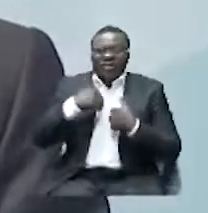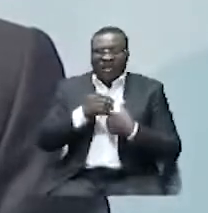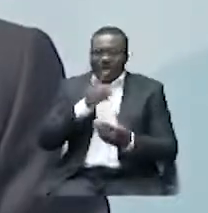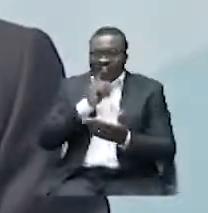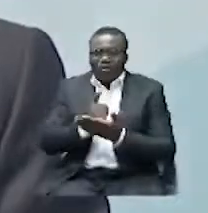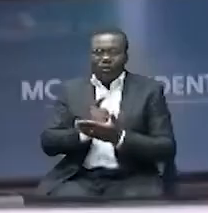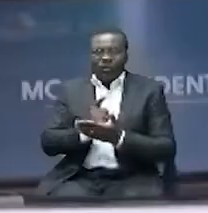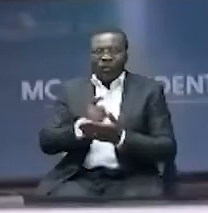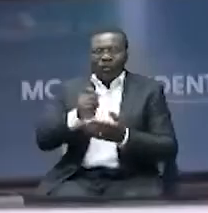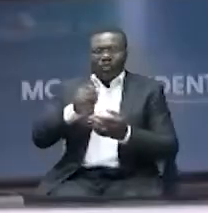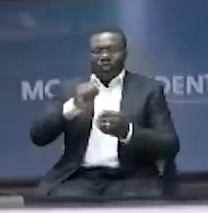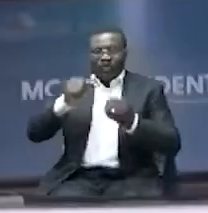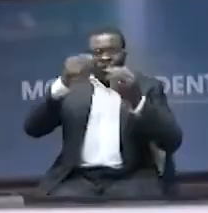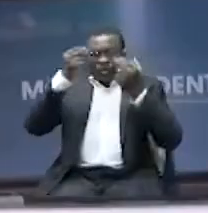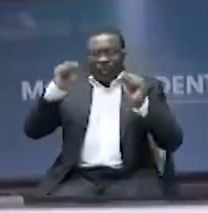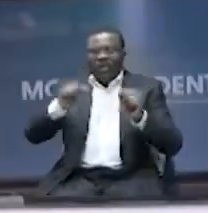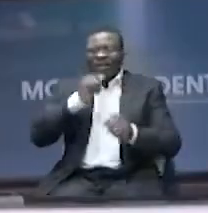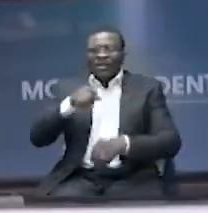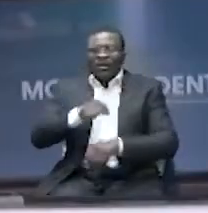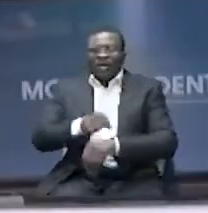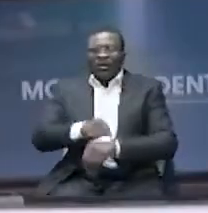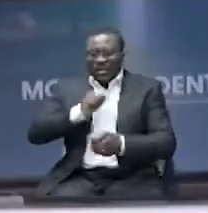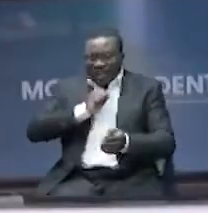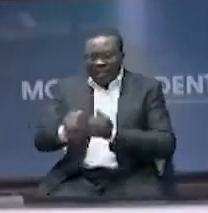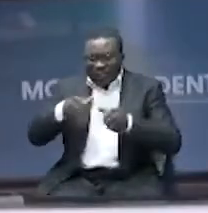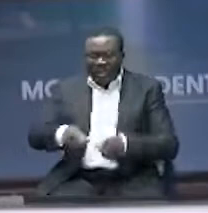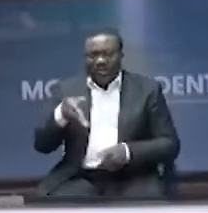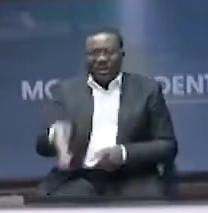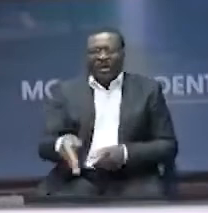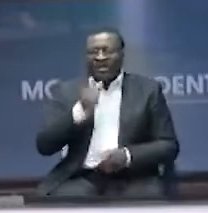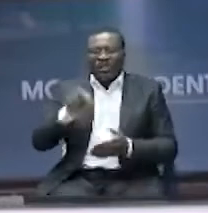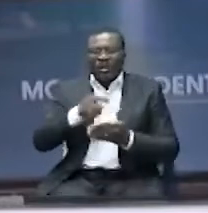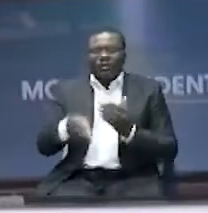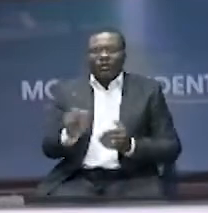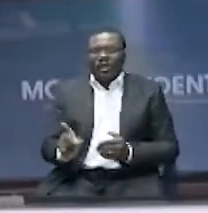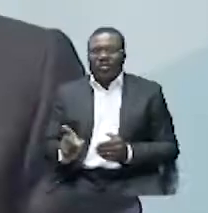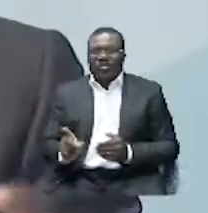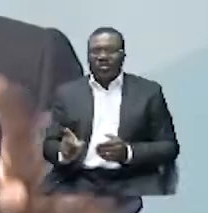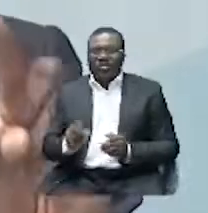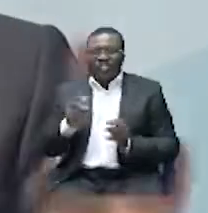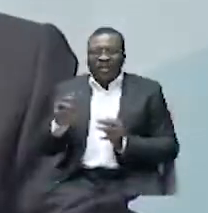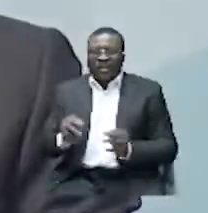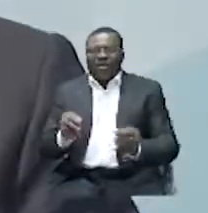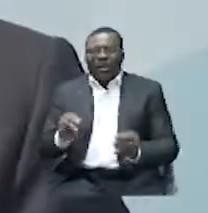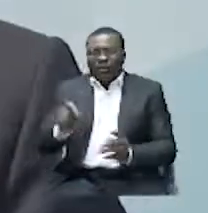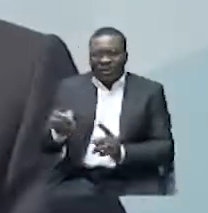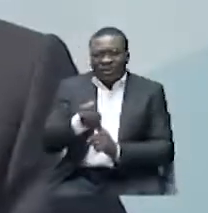d'un président, ce n'est pas son mandat, ce n'est pas sa performance, ce n'est pas son résultat. C'est la manière dont il tient les grands électeurs.